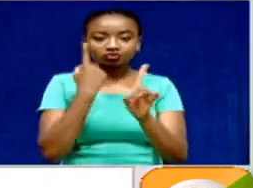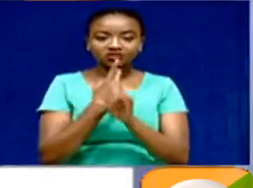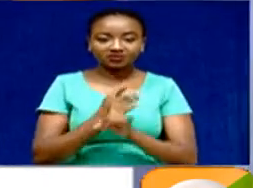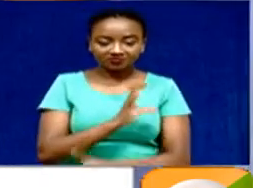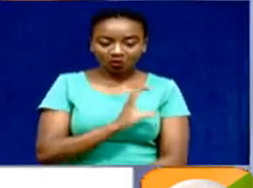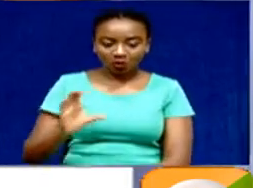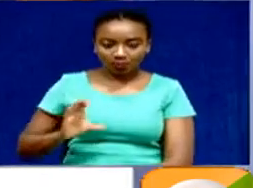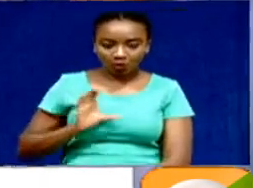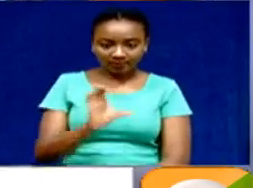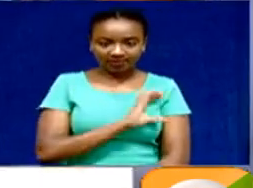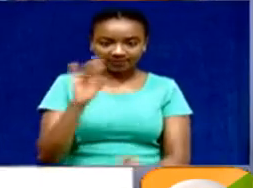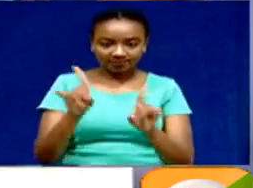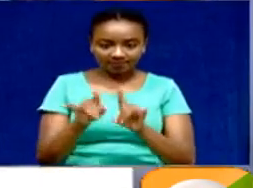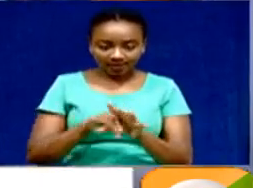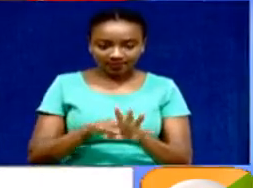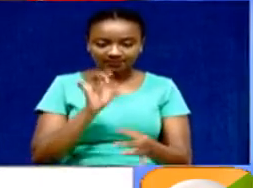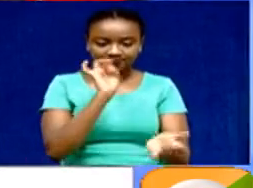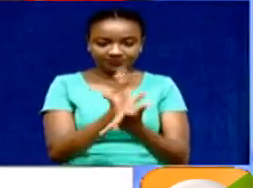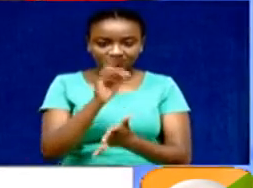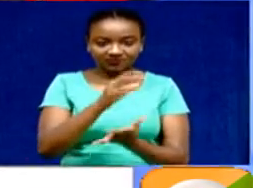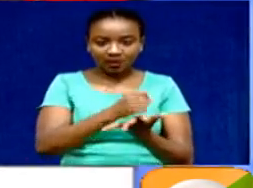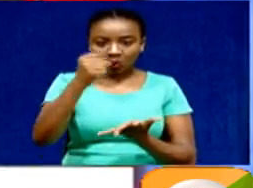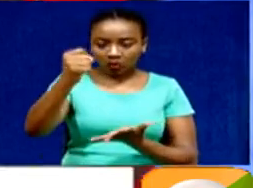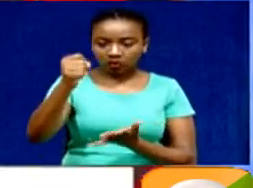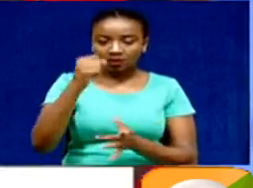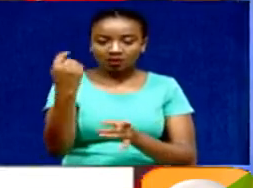wengine waliteuliwa kwa muda wa miezi 6